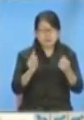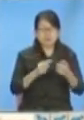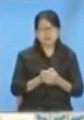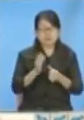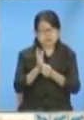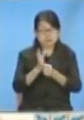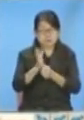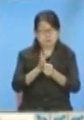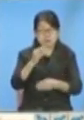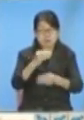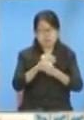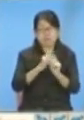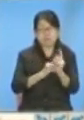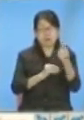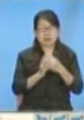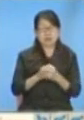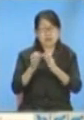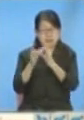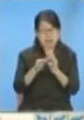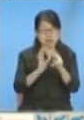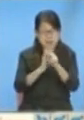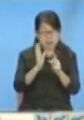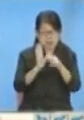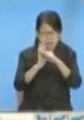แก้ไขเพิ่มเติมมาตราที่เกี่ยวเนื่องกับหลักการนั้น